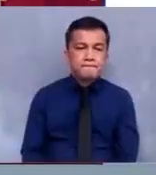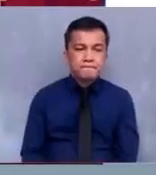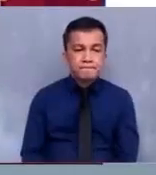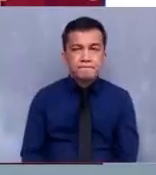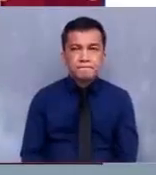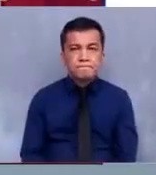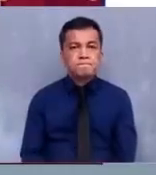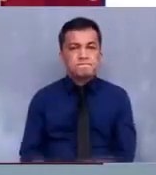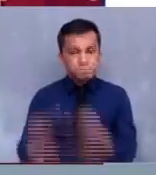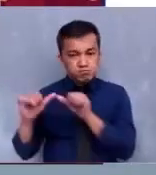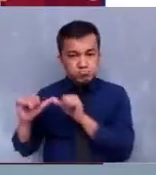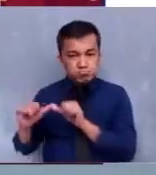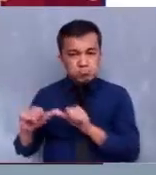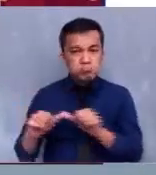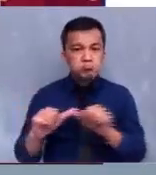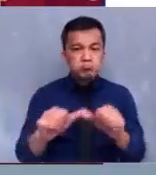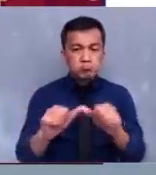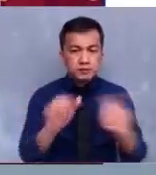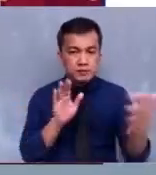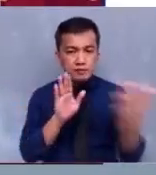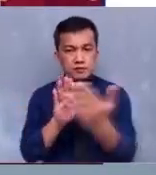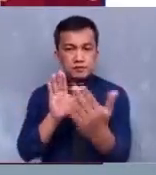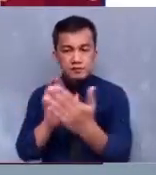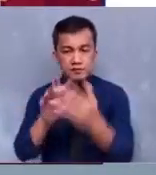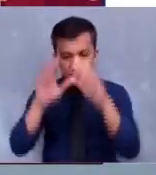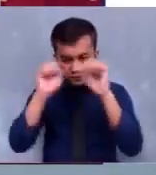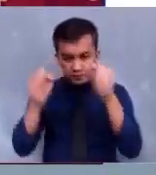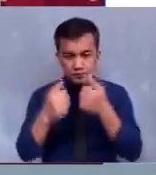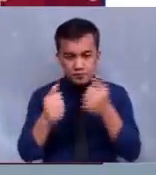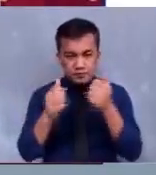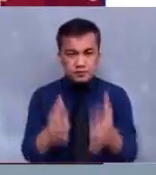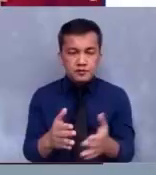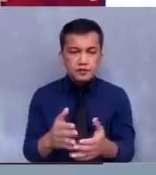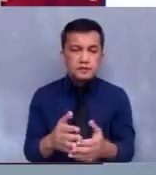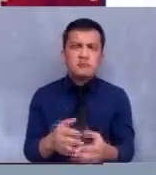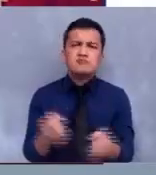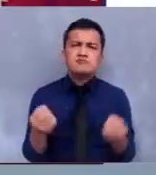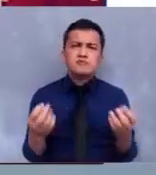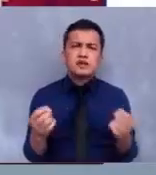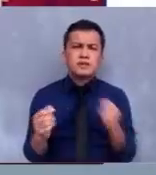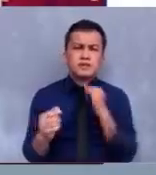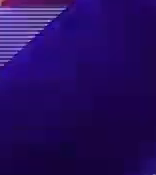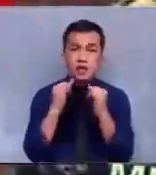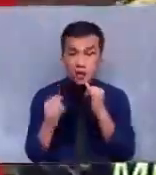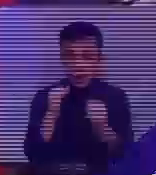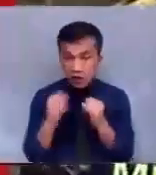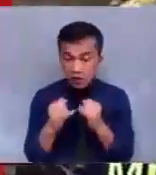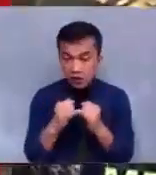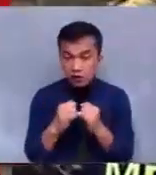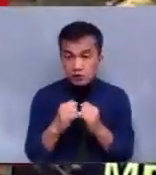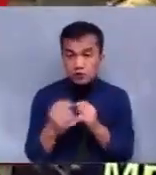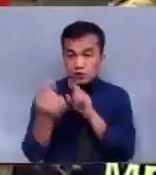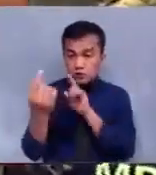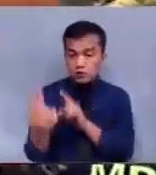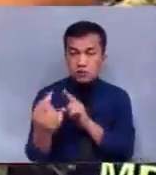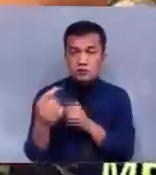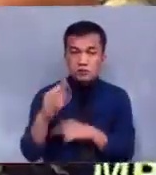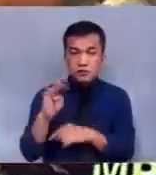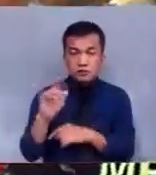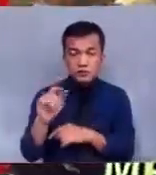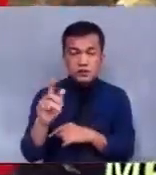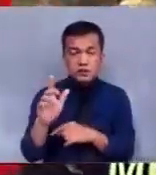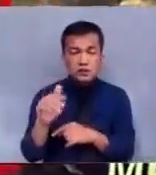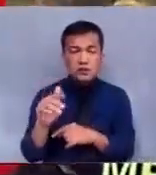Tuloy-tuloy pa rin ang pagharap ng mga presidential aspirants sa kaliwat-kanang interview. Sa One Balita Pilipinas ng